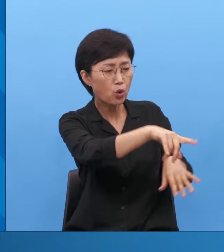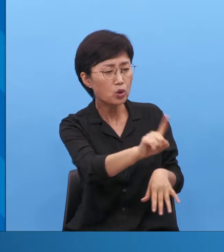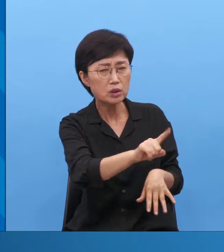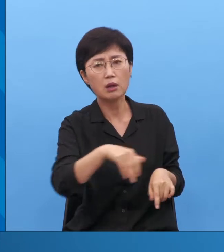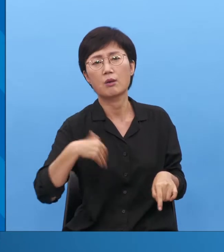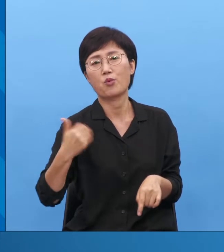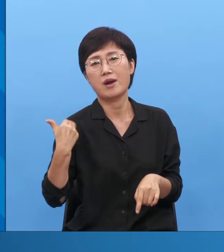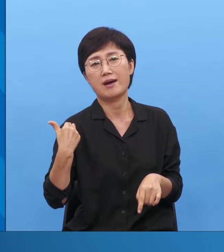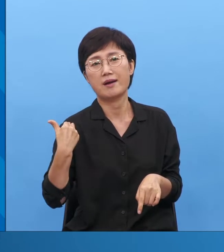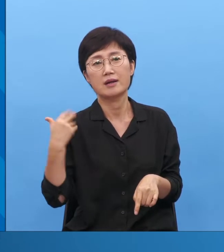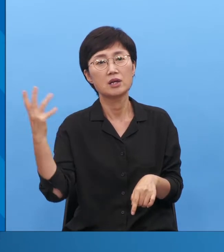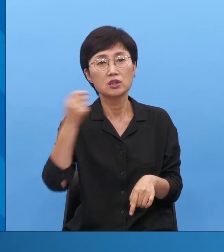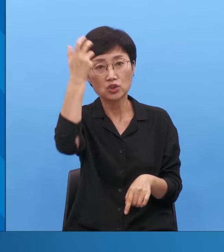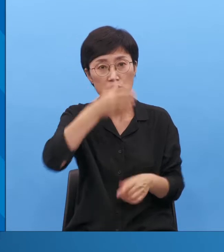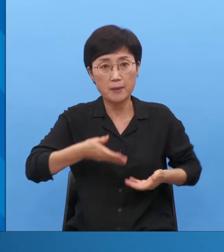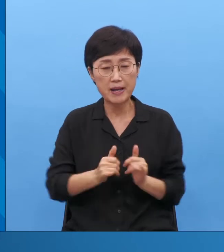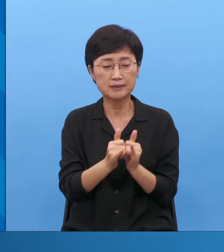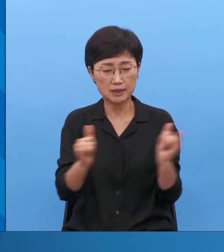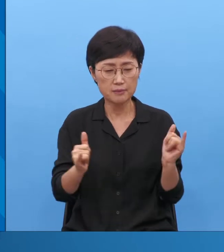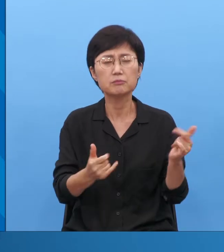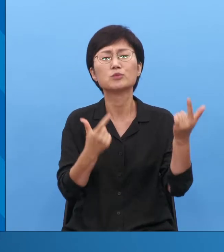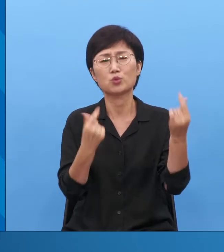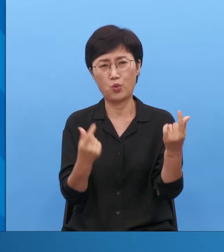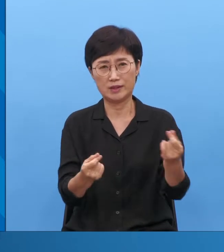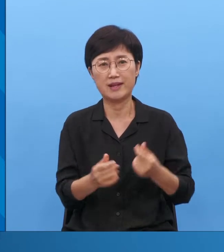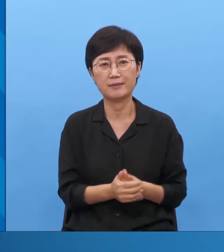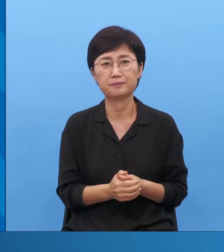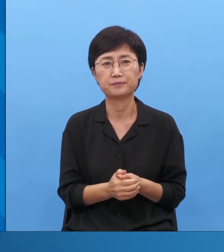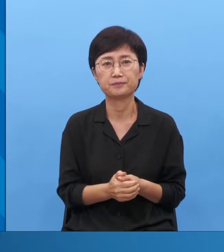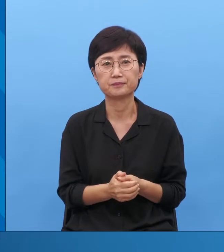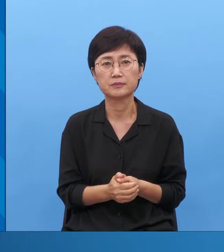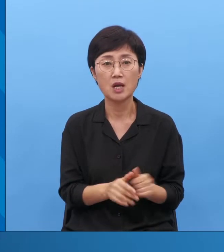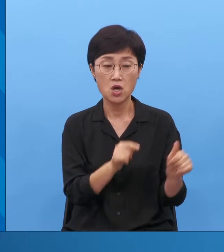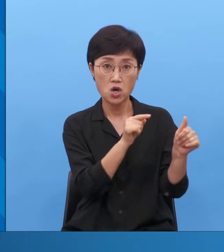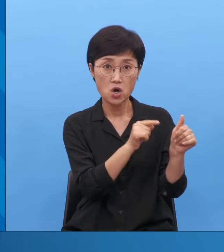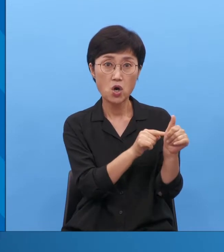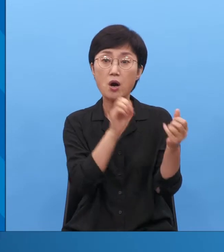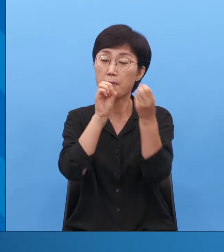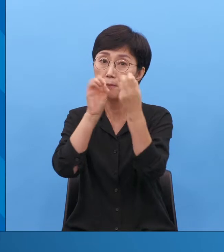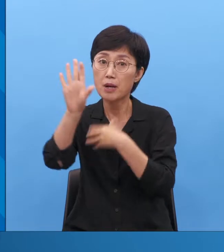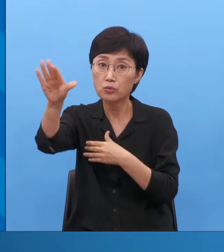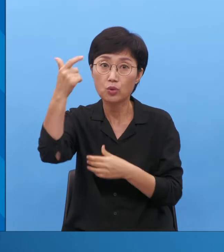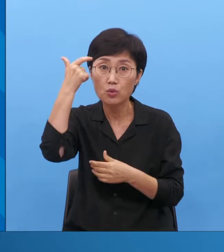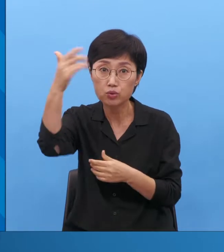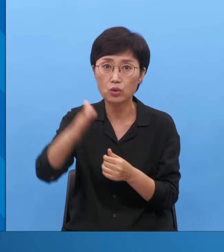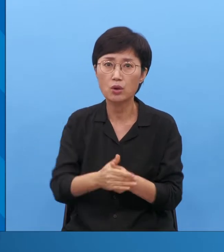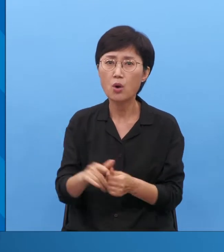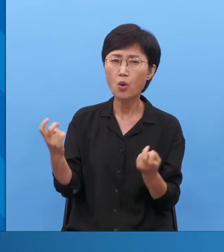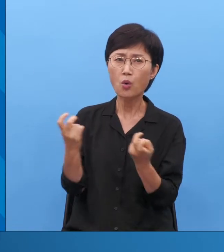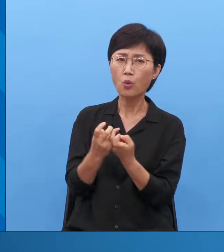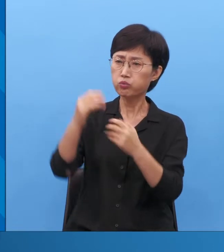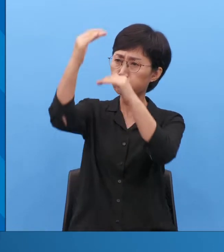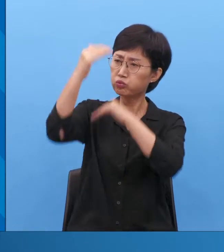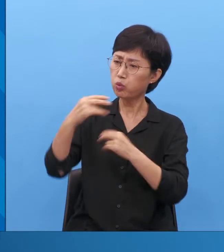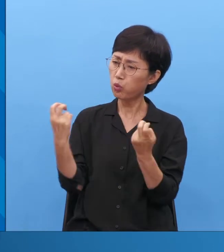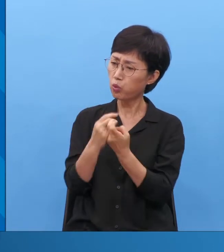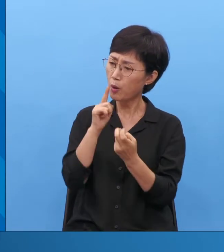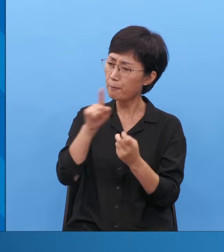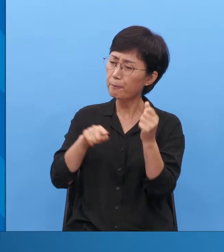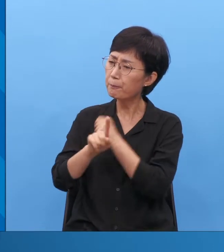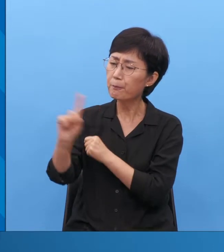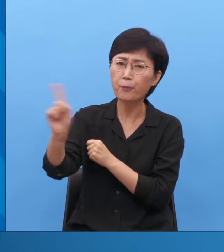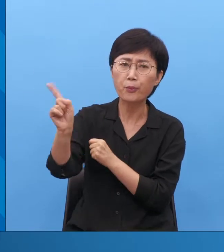알지 못하나니 성령으로 난 사람도 다 그러하니라. 니고데모가 대답하여 이르되 어찌 그러한